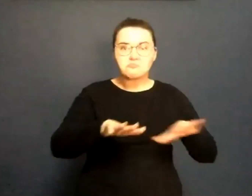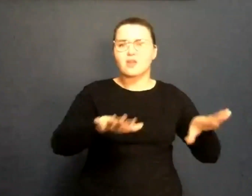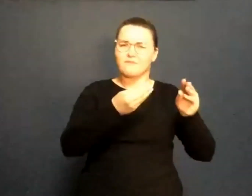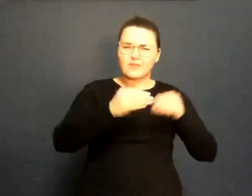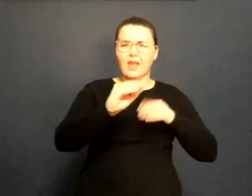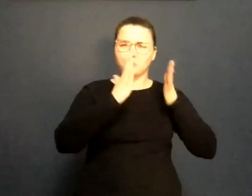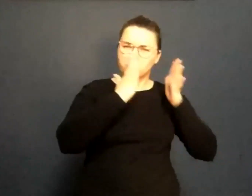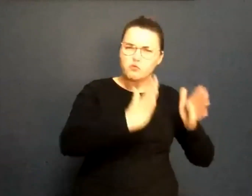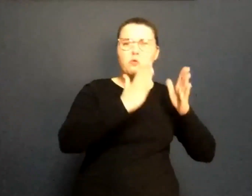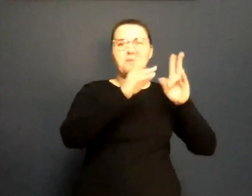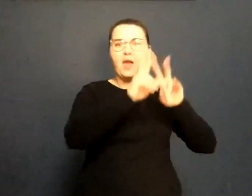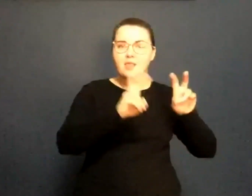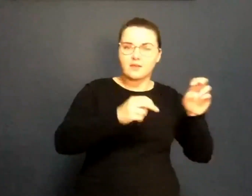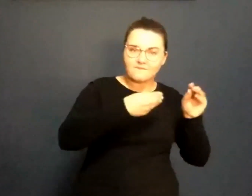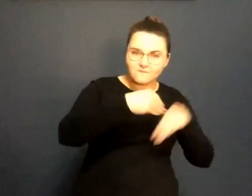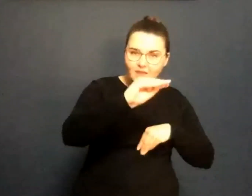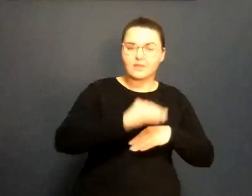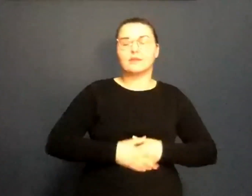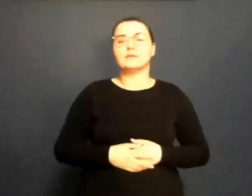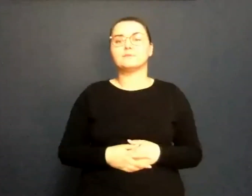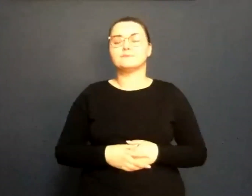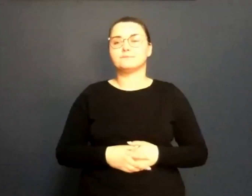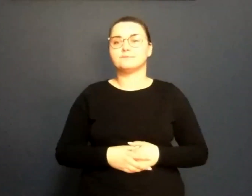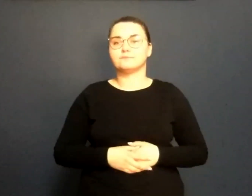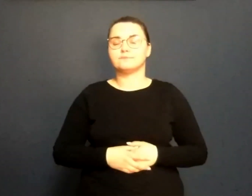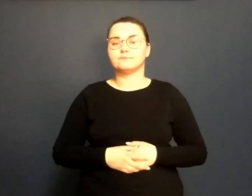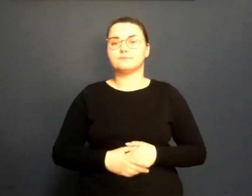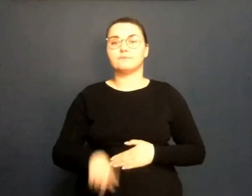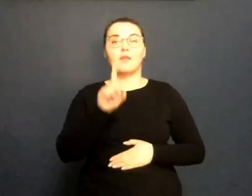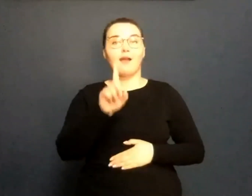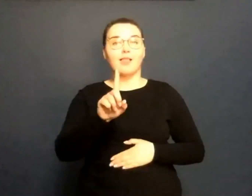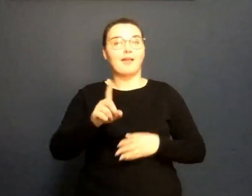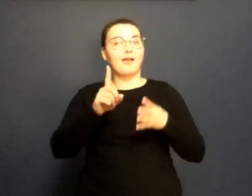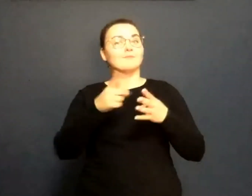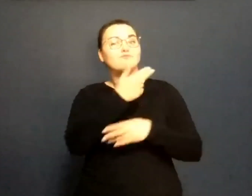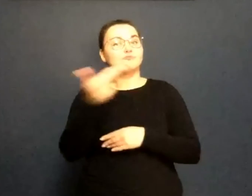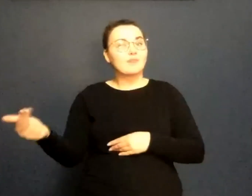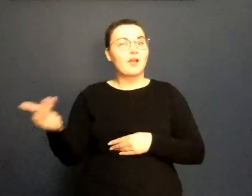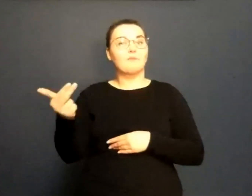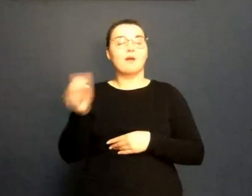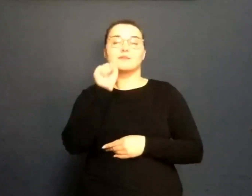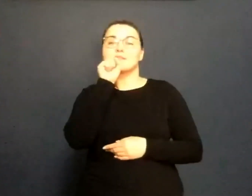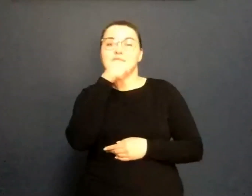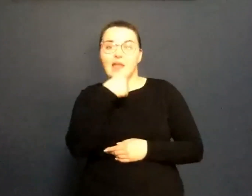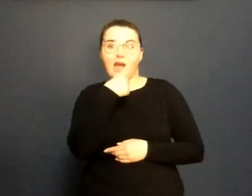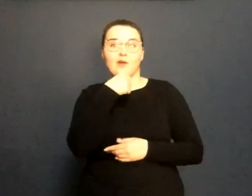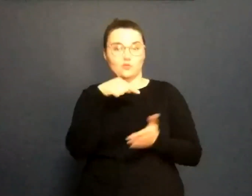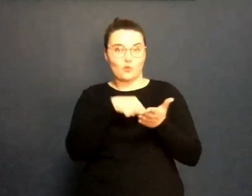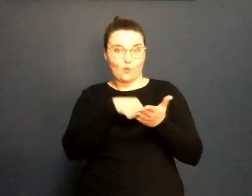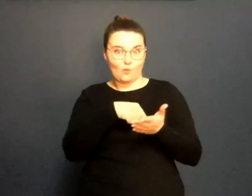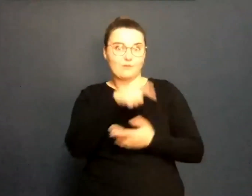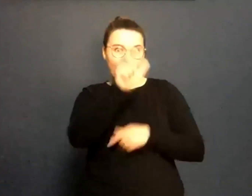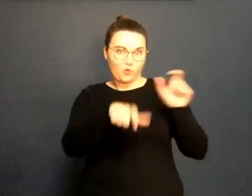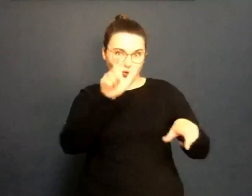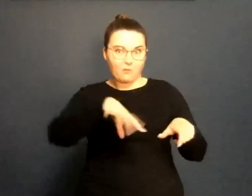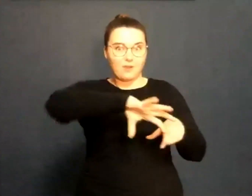należałoby w dalszym ciągu, nie wiem, na przykład zajmować się tematem starości osób transpłciowych, prawda? Więc jakby tych tematów jest